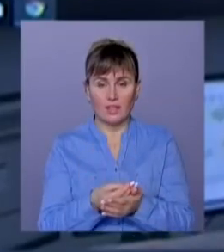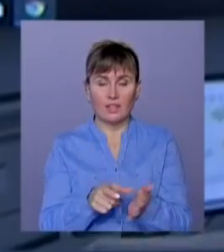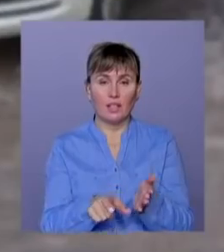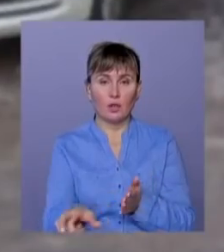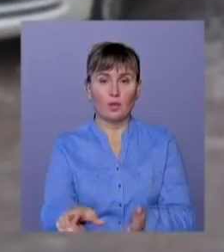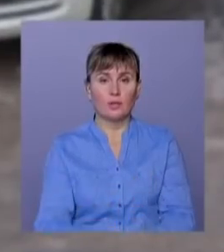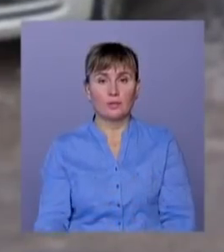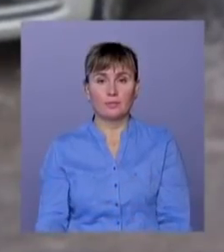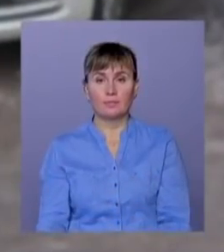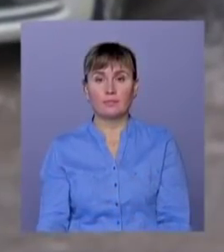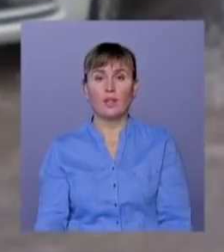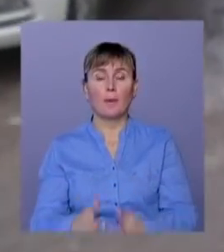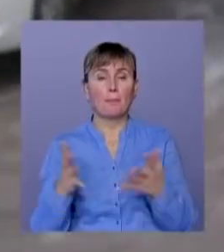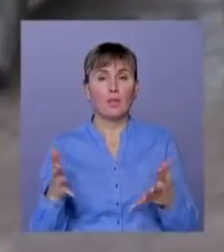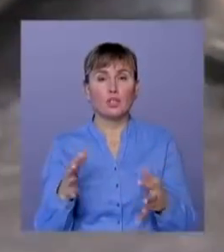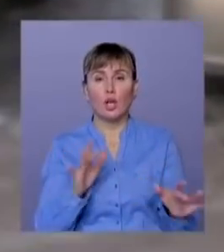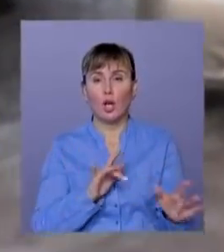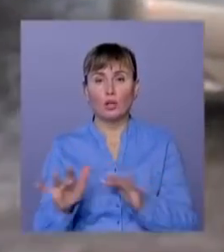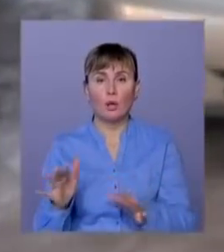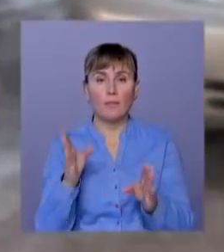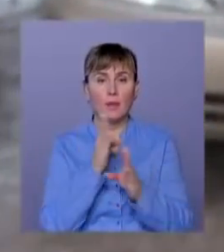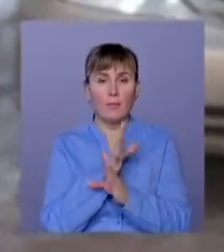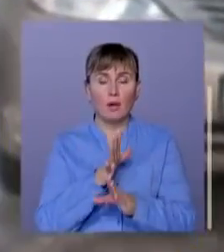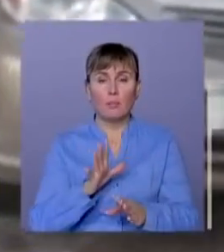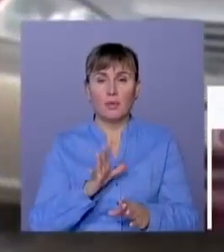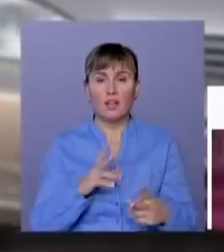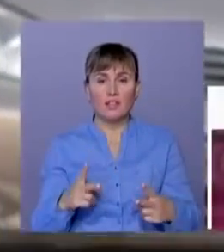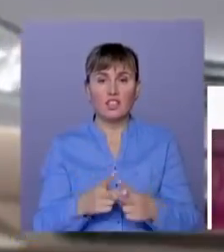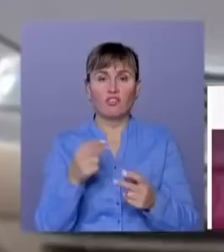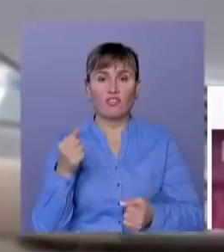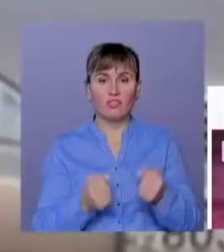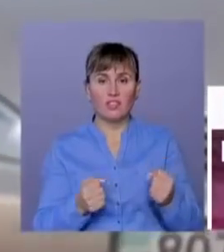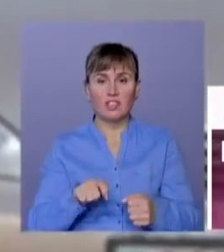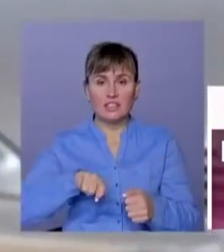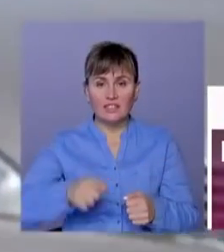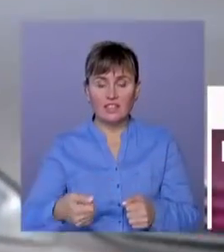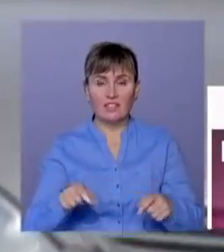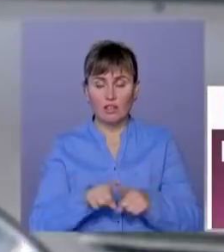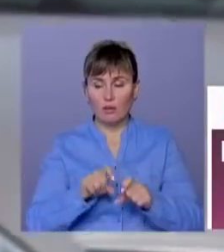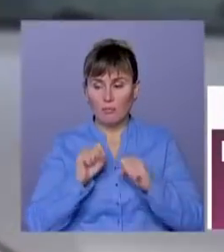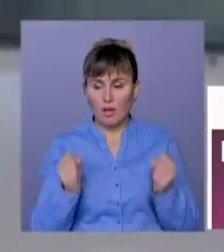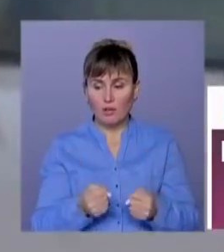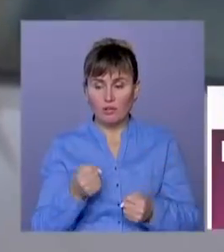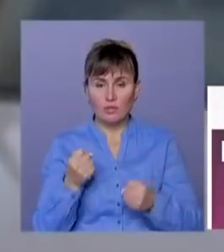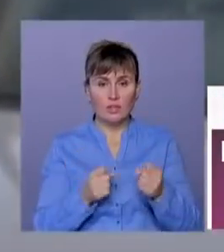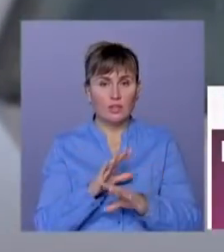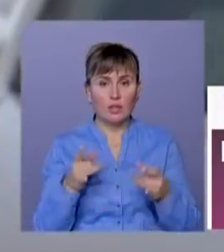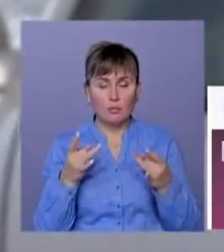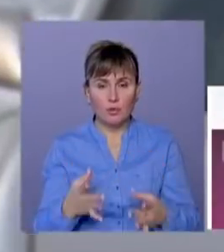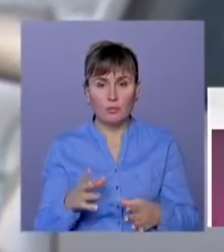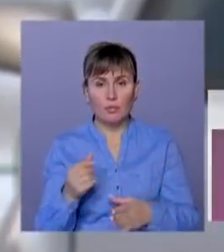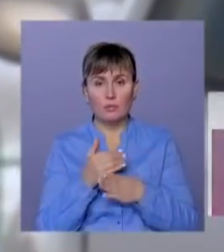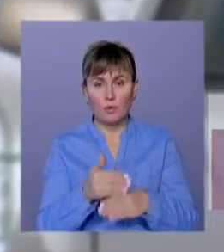маршрутах. Большие хлопоты непогода доставила и столичным водителям. Завести в такой мороз машину непросто. Без